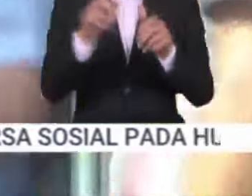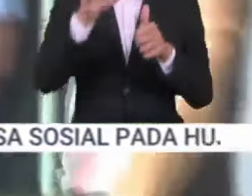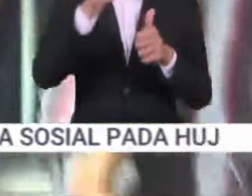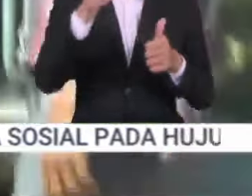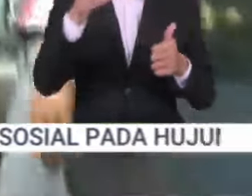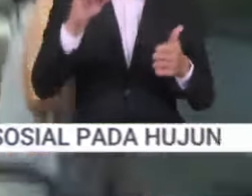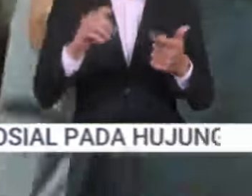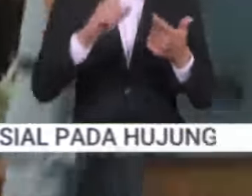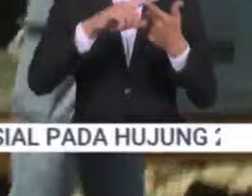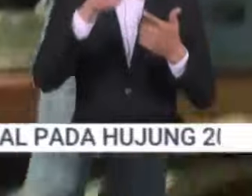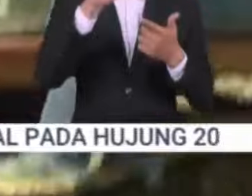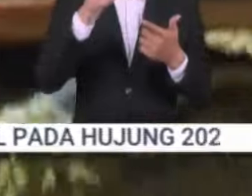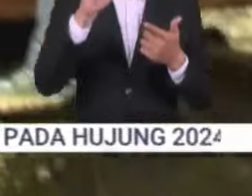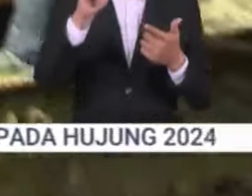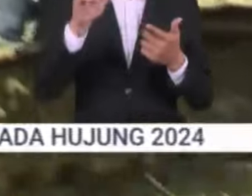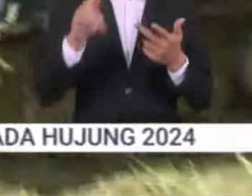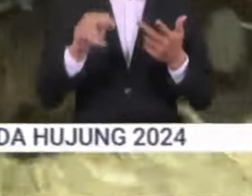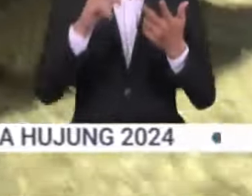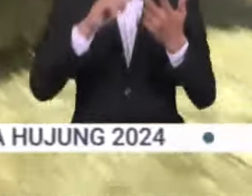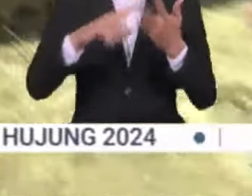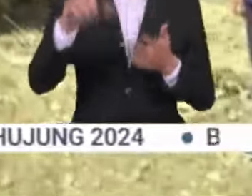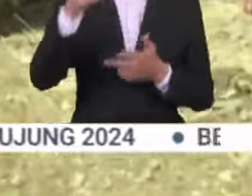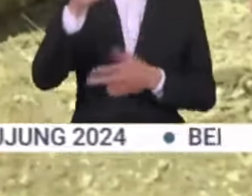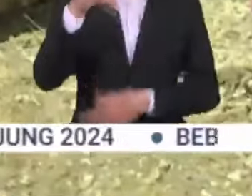Lago, Mentulut, Gadong dan Kampung Padas Damit.